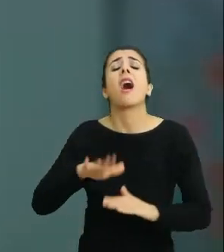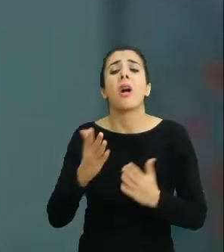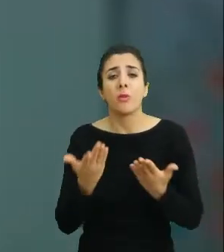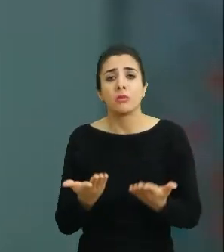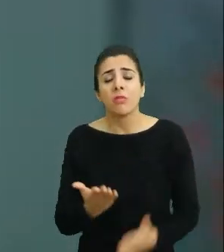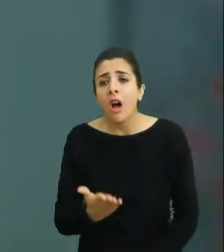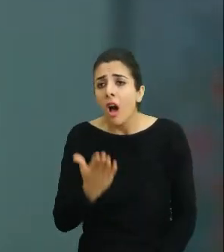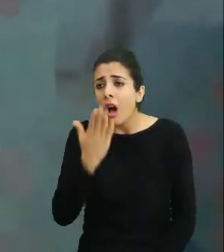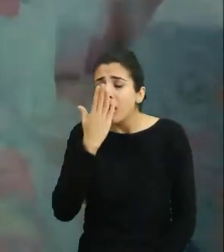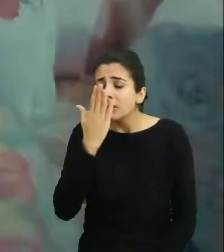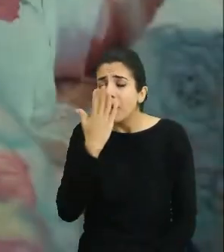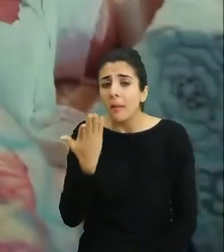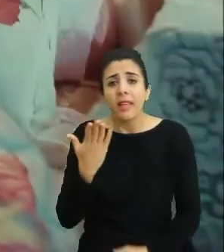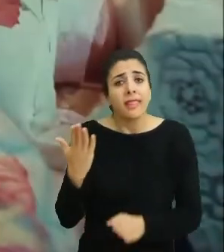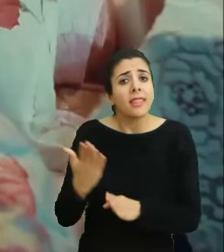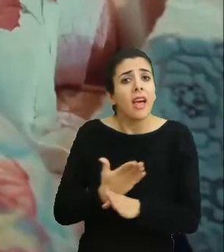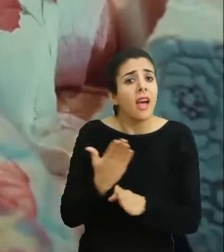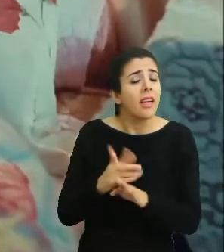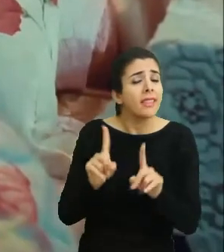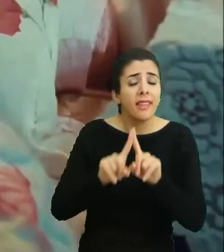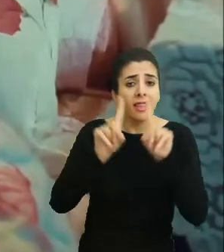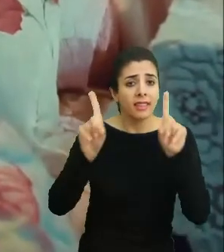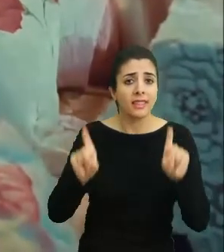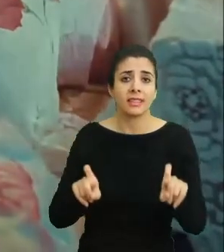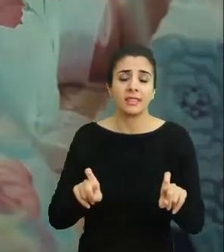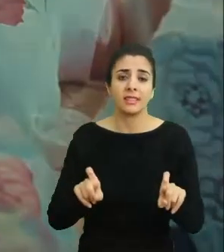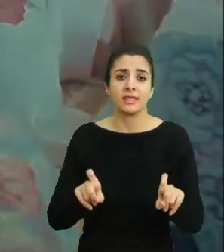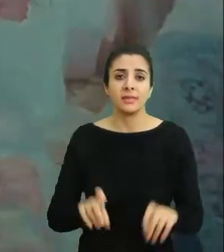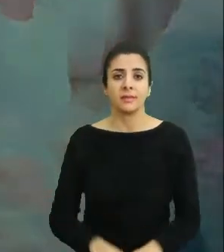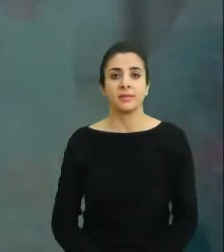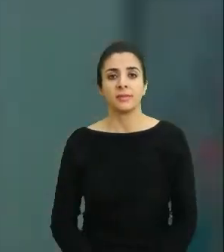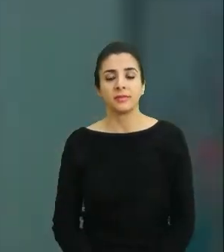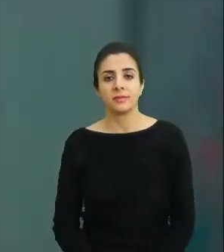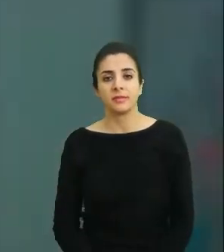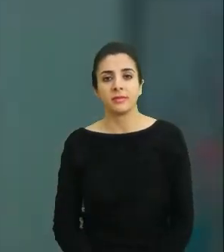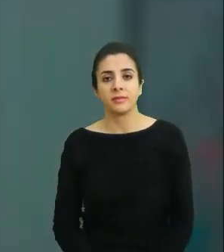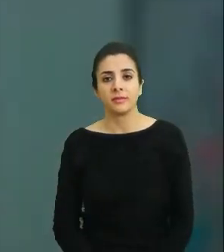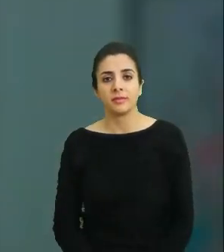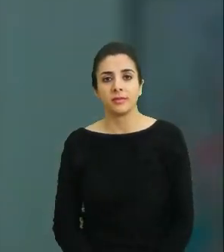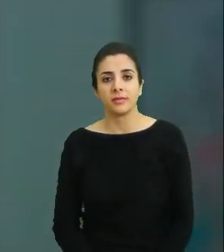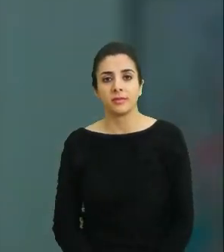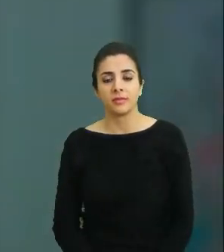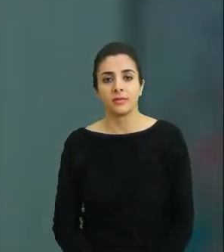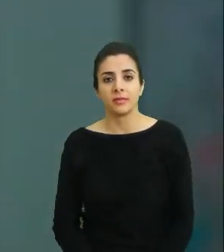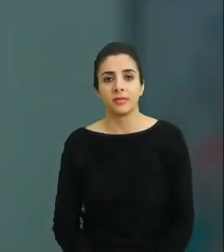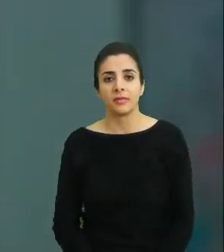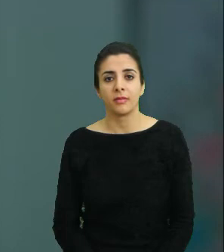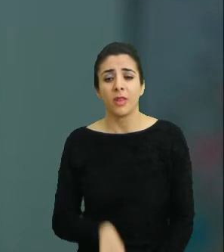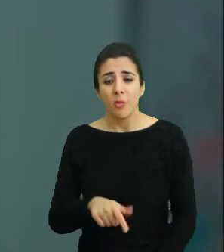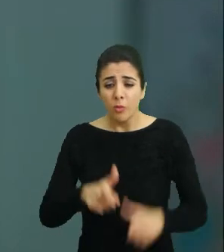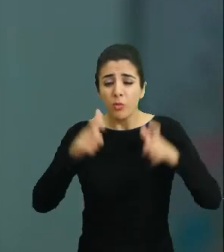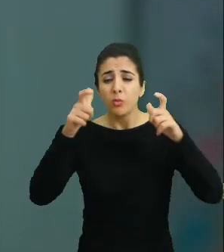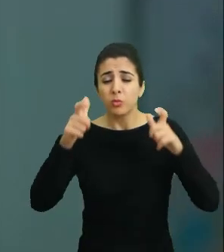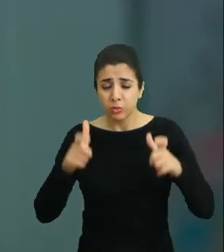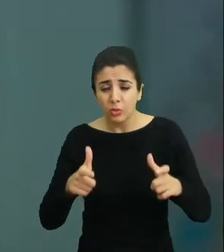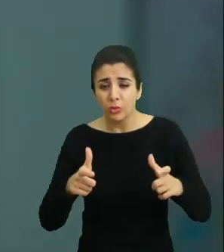gelmiyor acep neden. Akşam vakti Cevat evin önüne geldi. Celal'i kolunun altında ekmekle